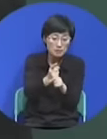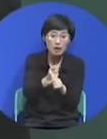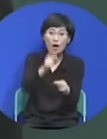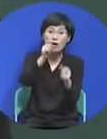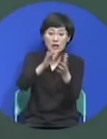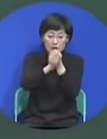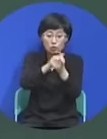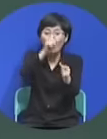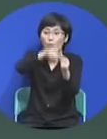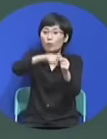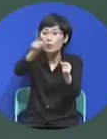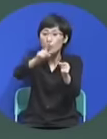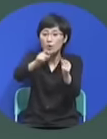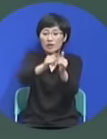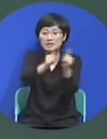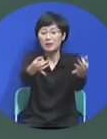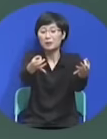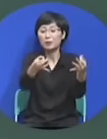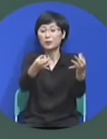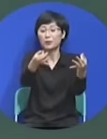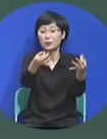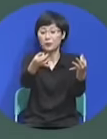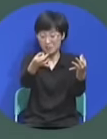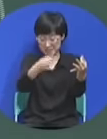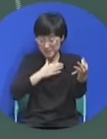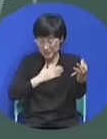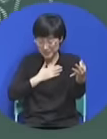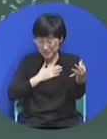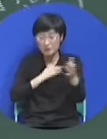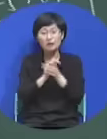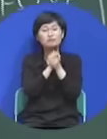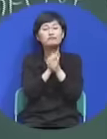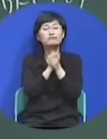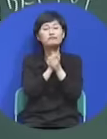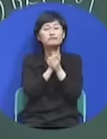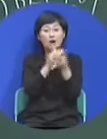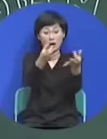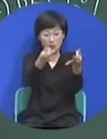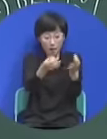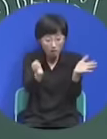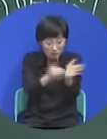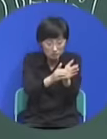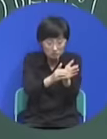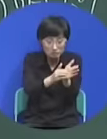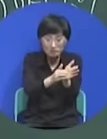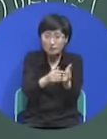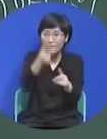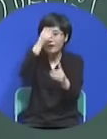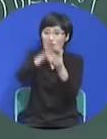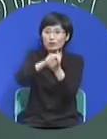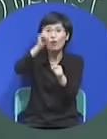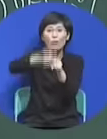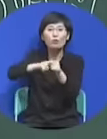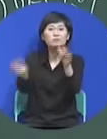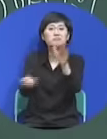所有的人在人面前祷告，那个祷告就没有必要赐下应允，因为人已经看到了。 많은 사람이 많은 구제하고 사랑을 베푼다 사람 앞에서 그 이상도 상급 받을 게 없냐?